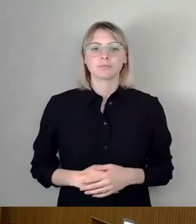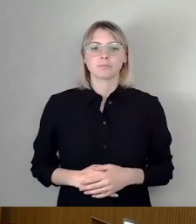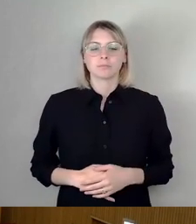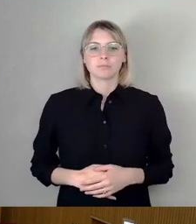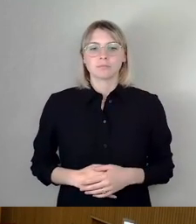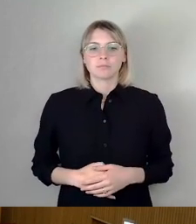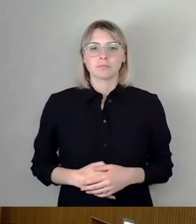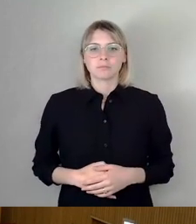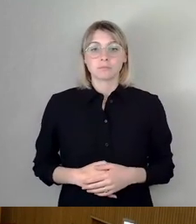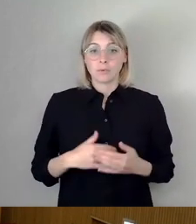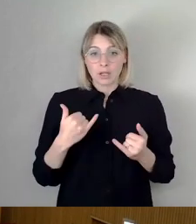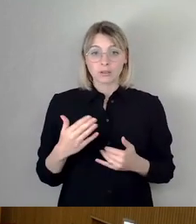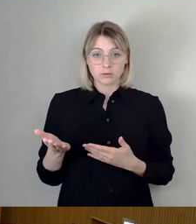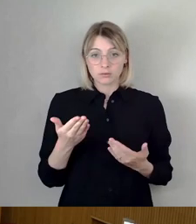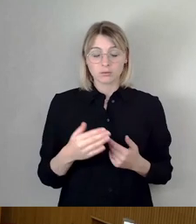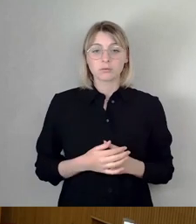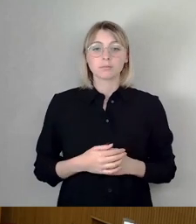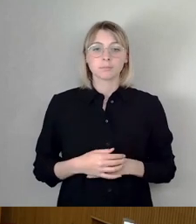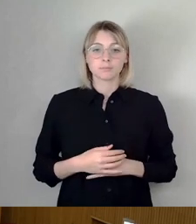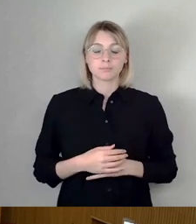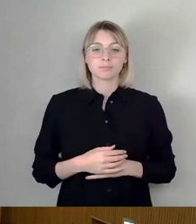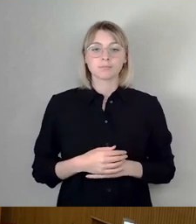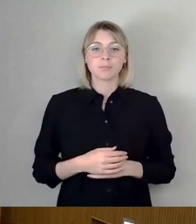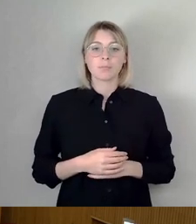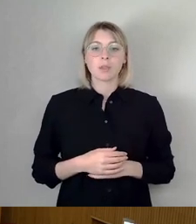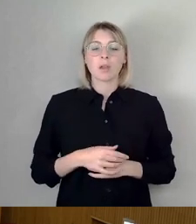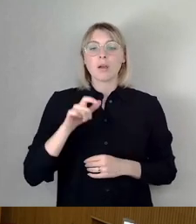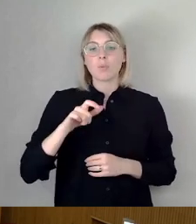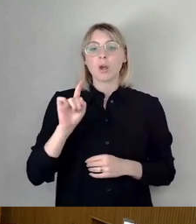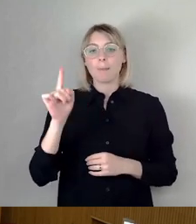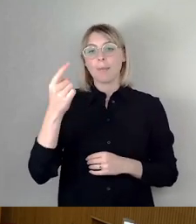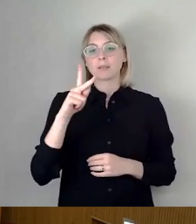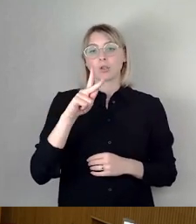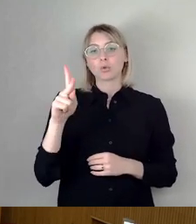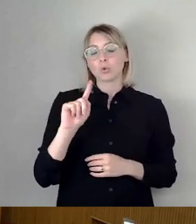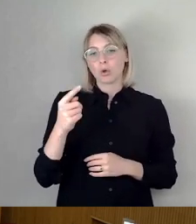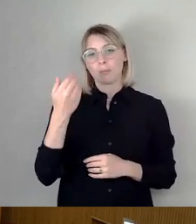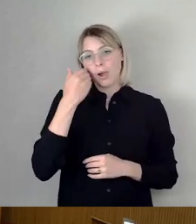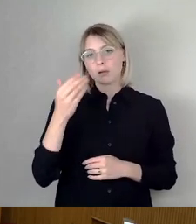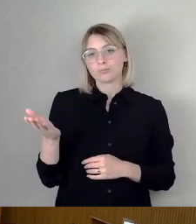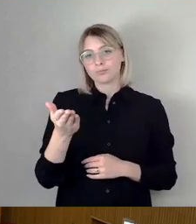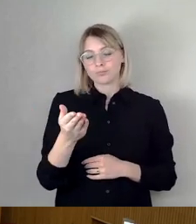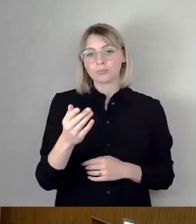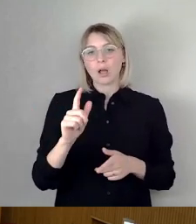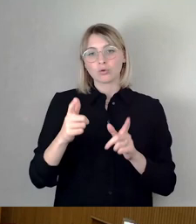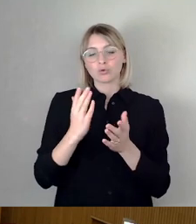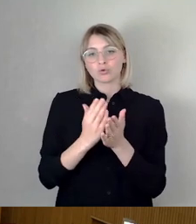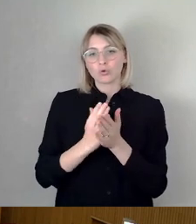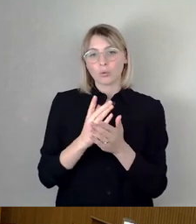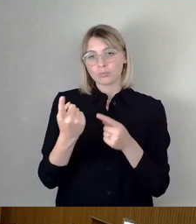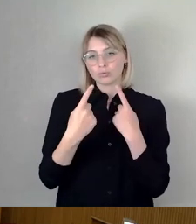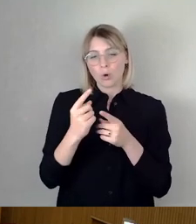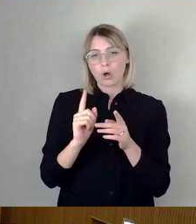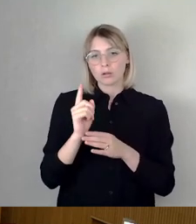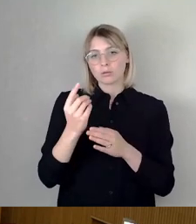Jetzt? Ich würde Bürgermeister Kühn noch mal bitten, wir hatten ja im Ausschuss darüber gesprochen, über die Höhe des Ankaufs und fanden auch, dass es sehr viel